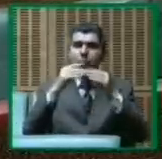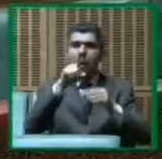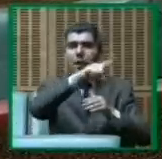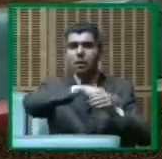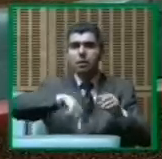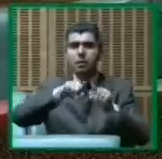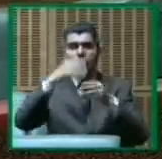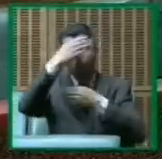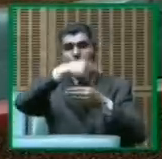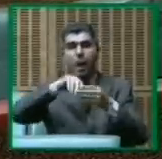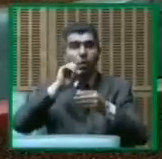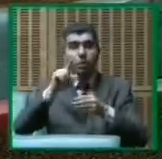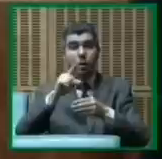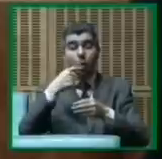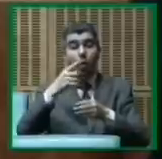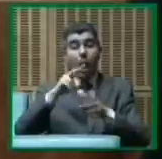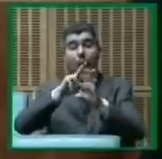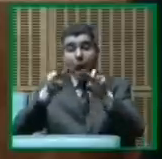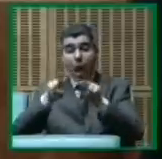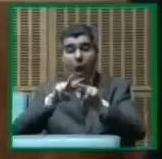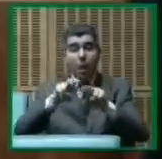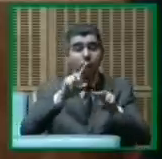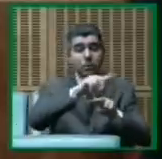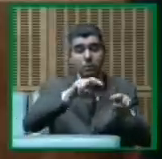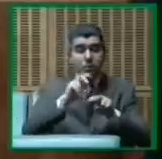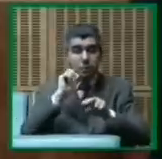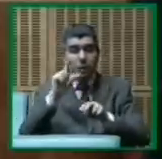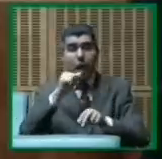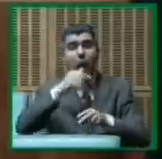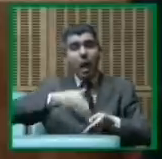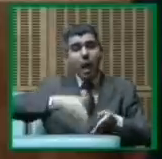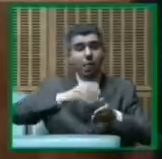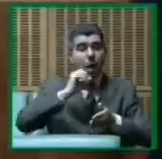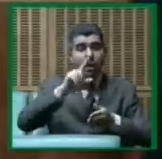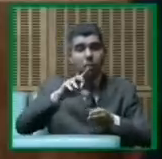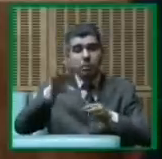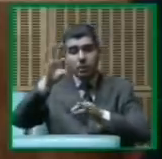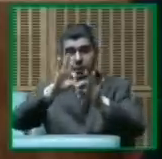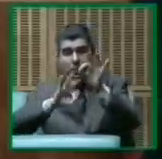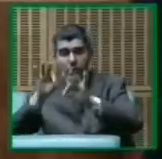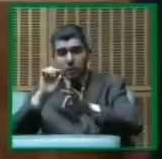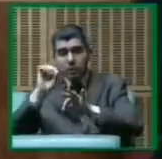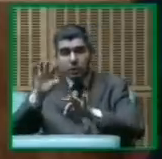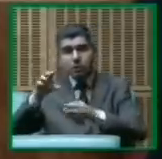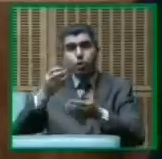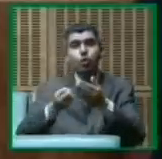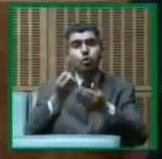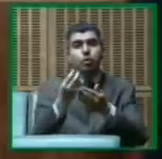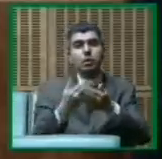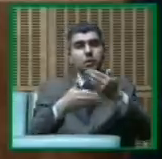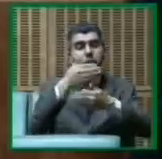تكون وجود موارد مائية محلية قابلة للتعبئة وذات جودة مضمونه